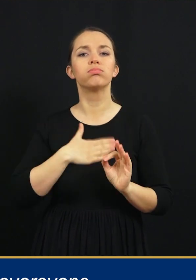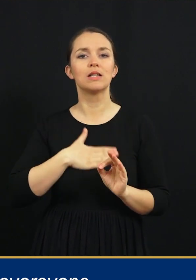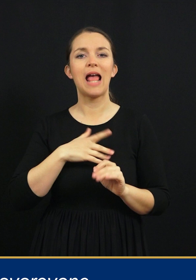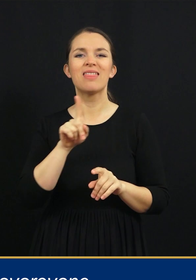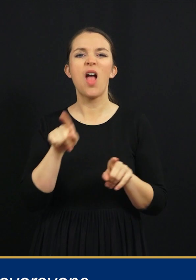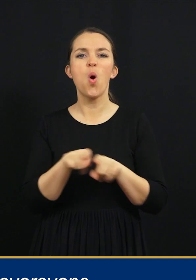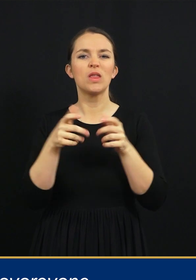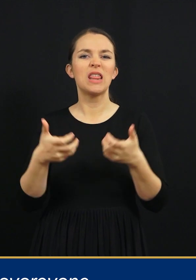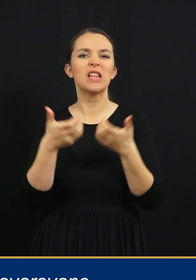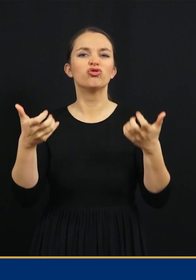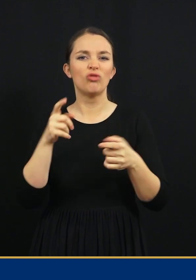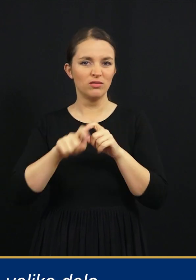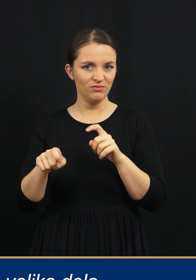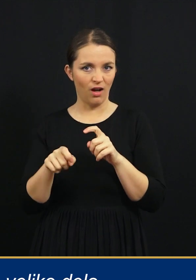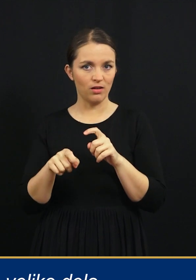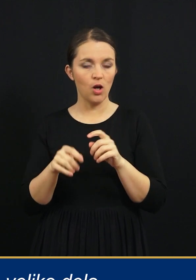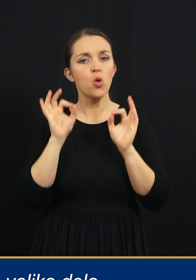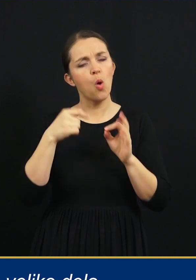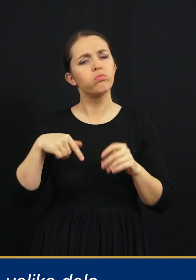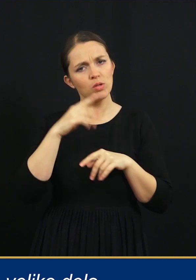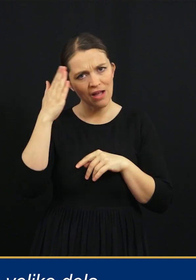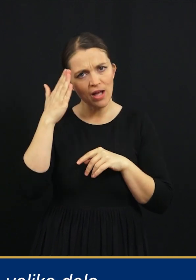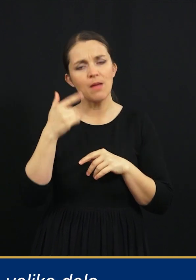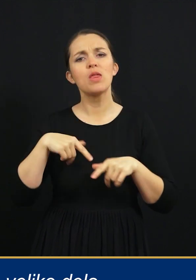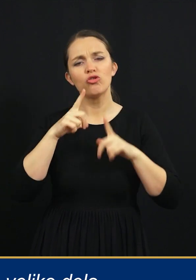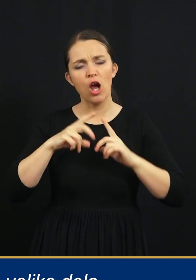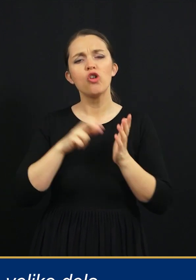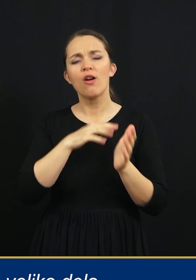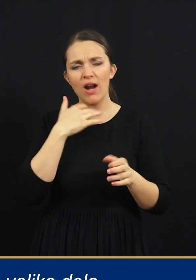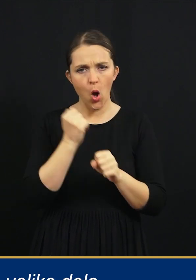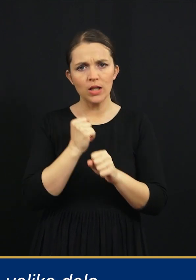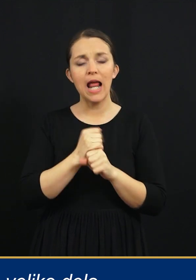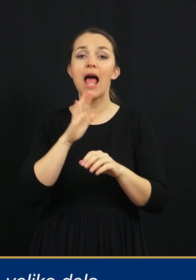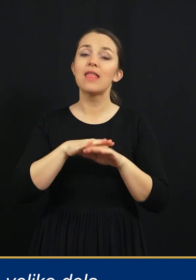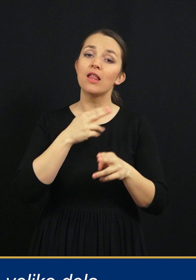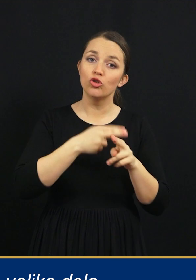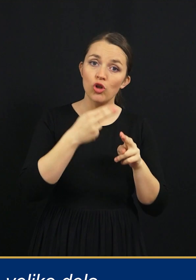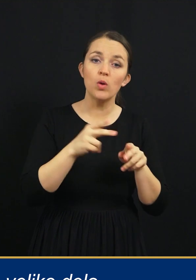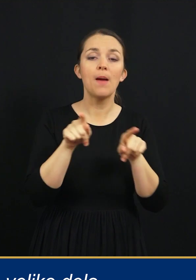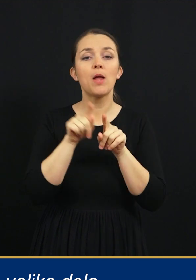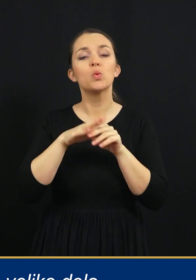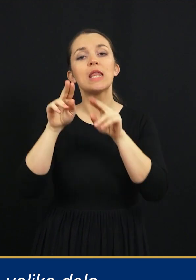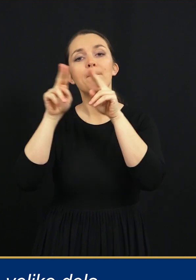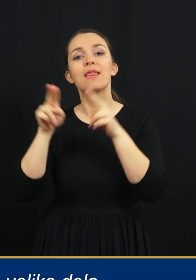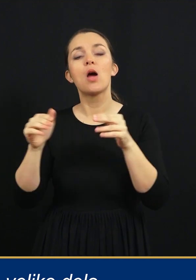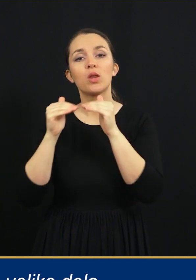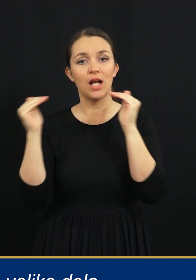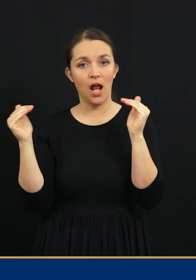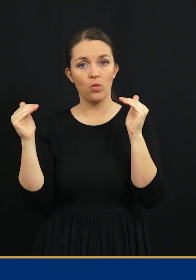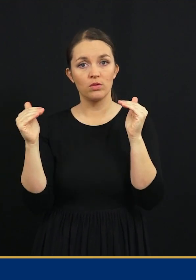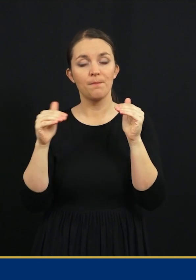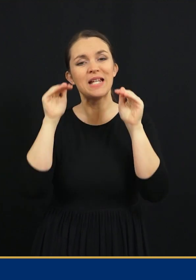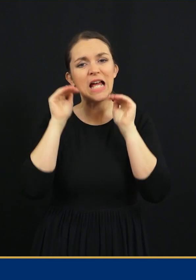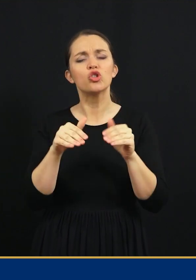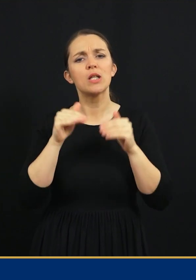kot tržno blago. Dobro se zavedamo, da nas čaka še veliko dela tako na državni kot tudi na mednarodni ravni.